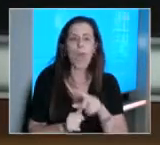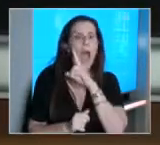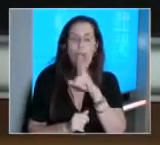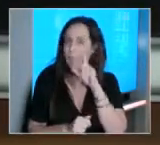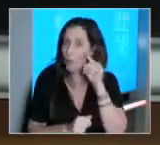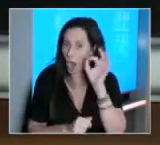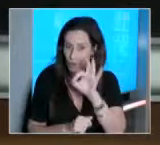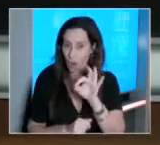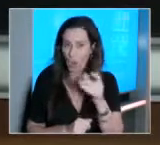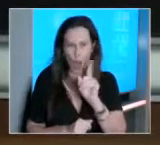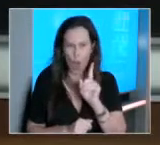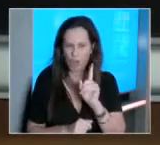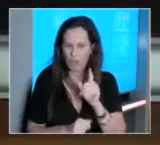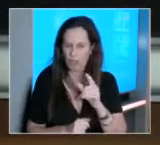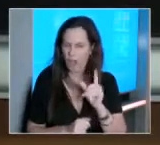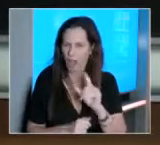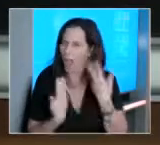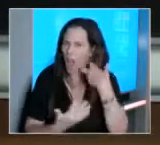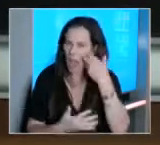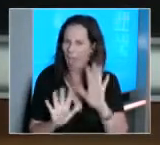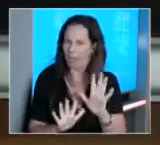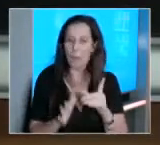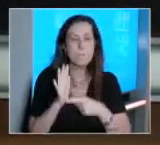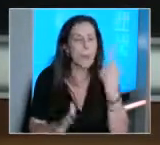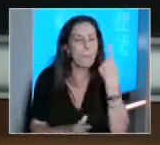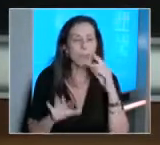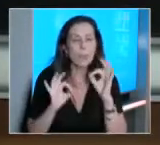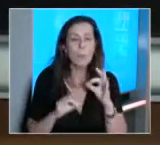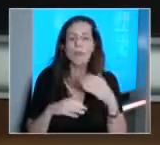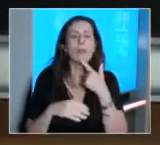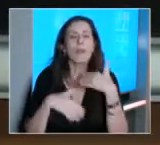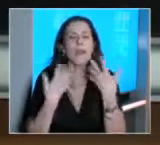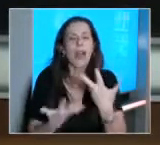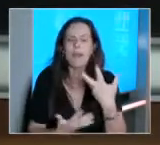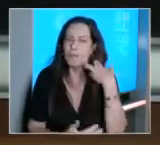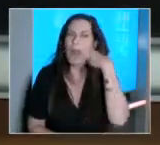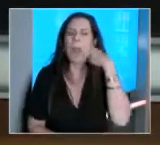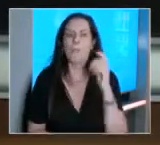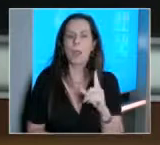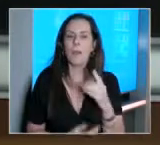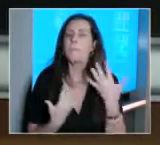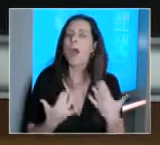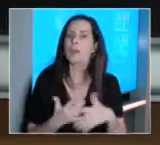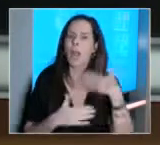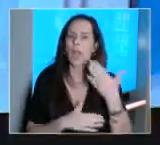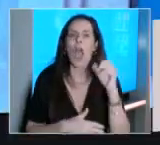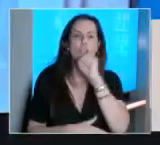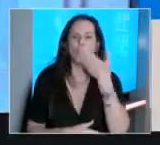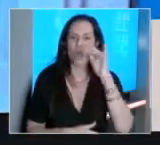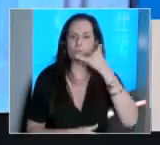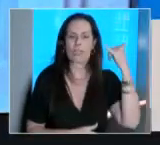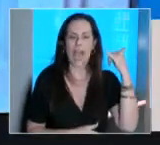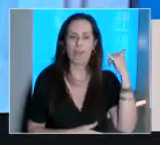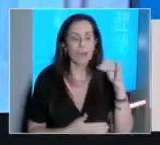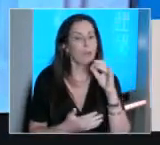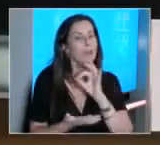אישה מאוד לא נדיבה במחמאות, והפעם היחידה שהיא ממש נתנה לנעמי אות הצטיינות, היה אחרי ירושלים של זהב.